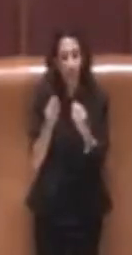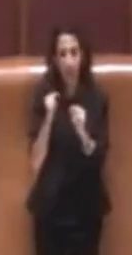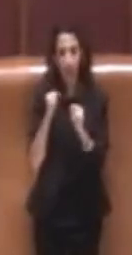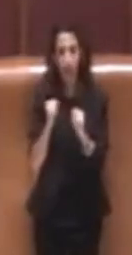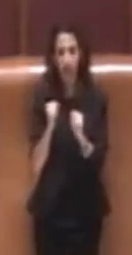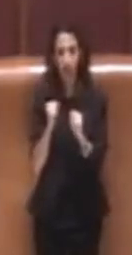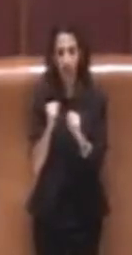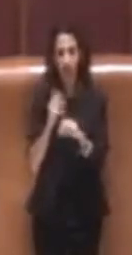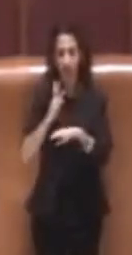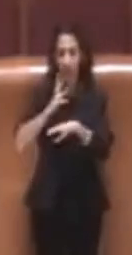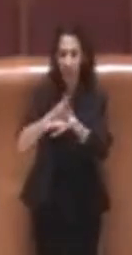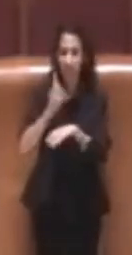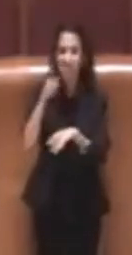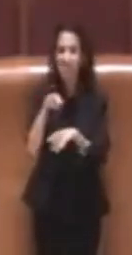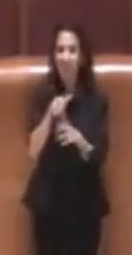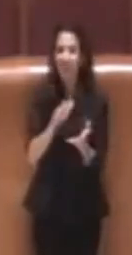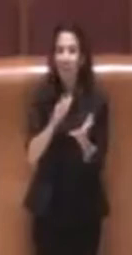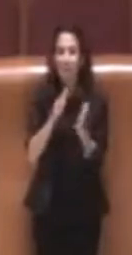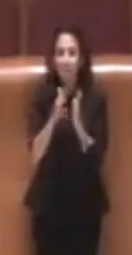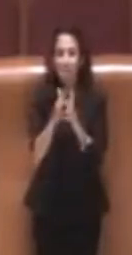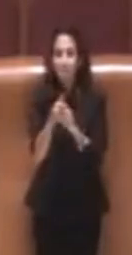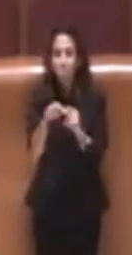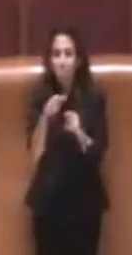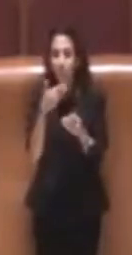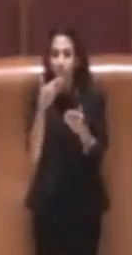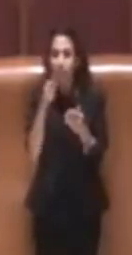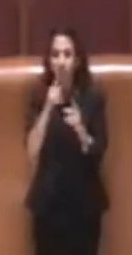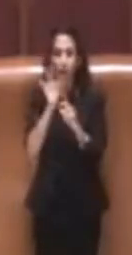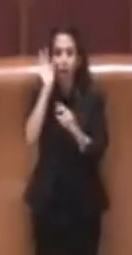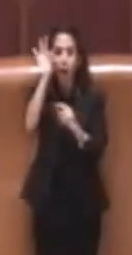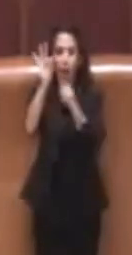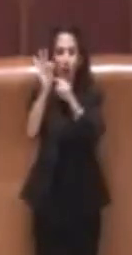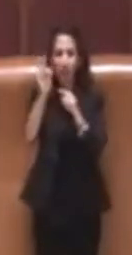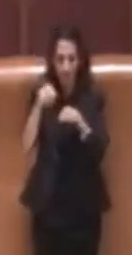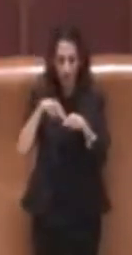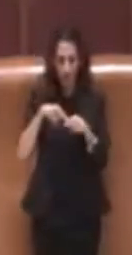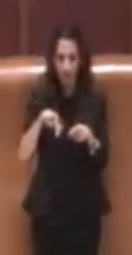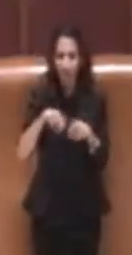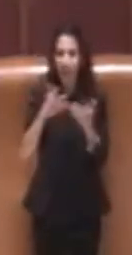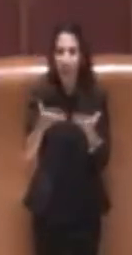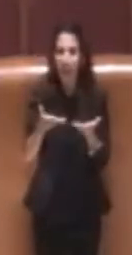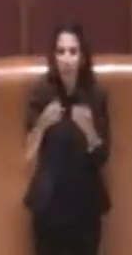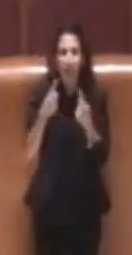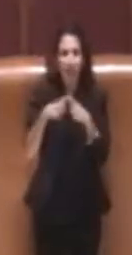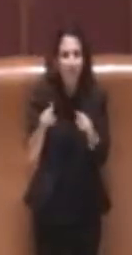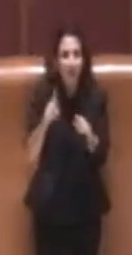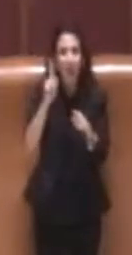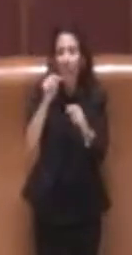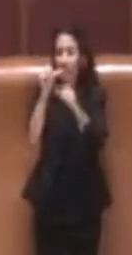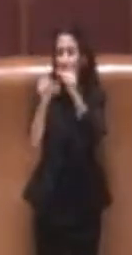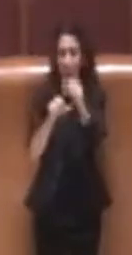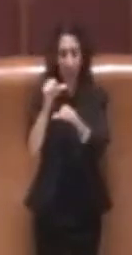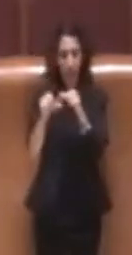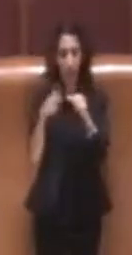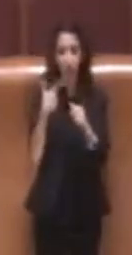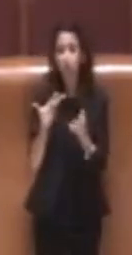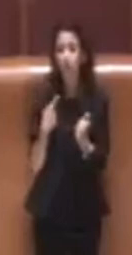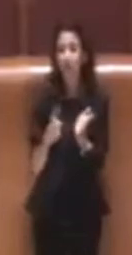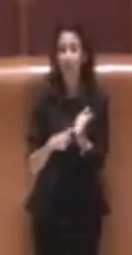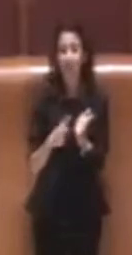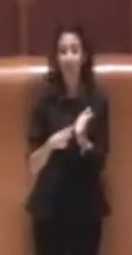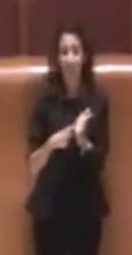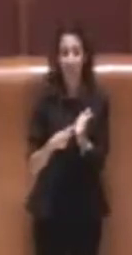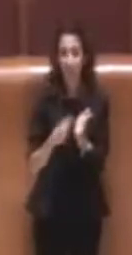questo sviluppo non c'è, questo fabbisogno non si realizza, perché comunque vengono dati dei diritti